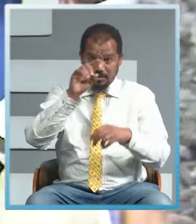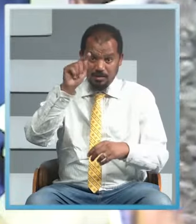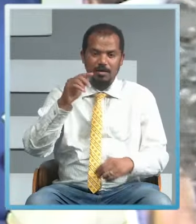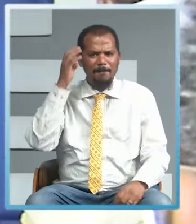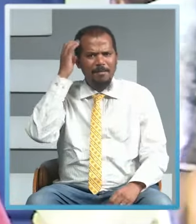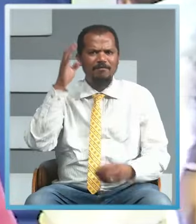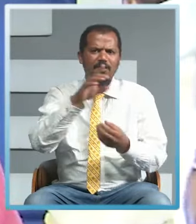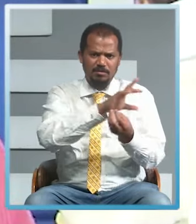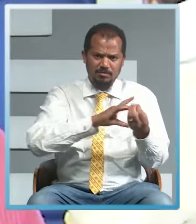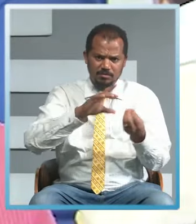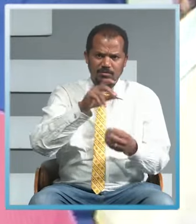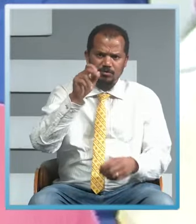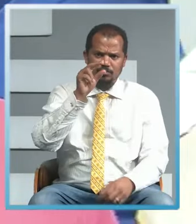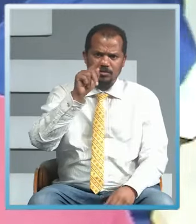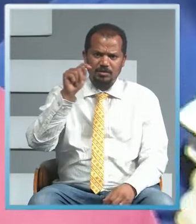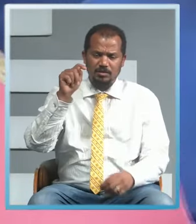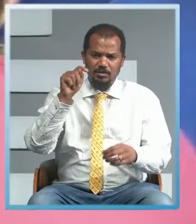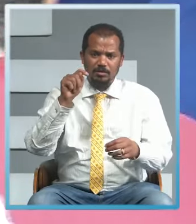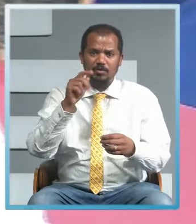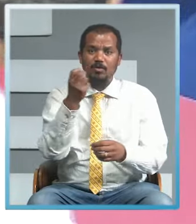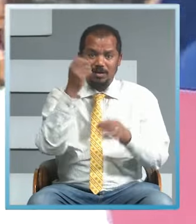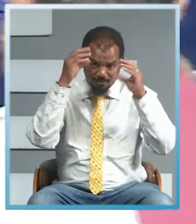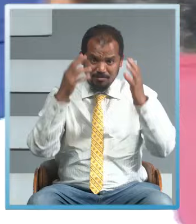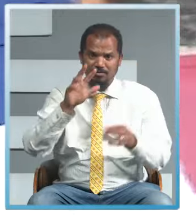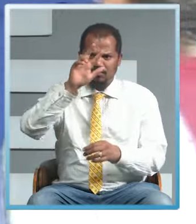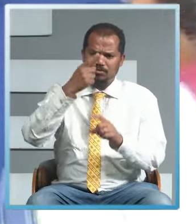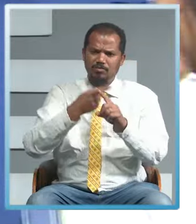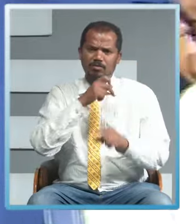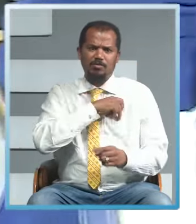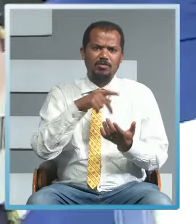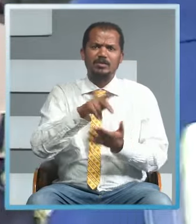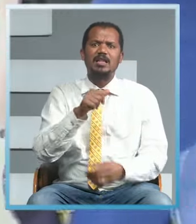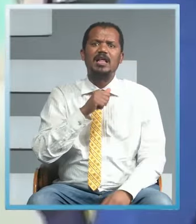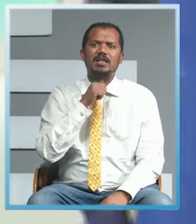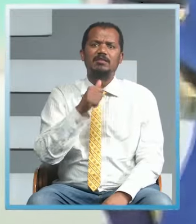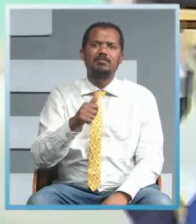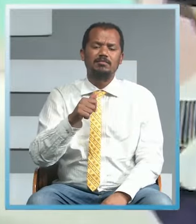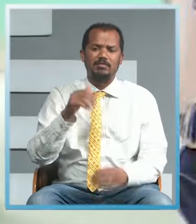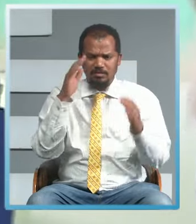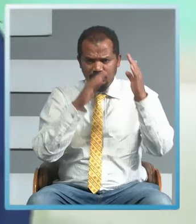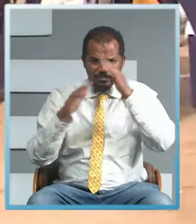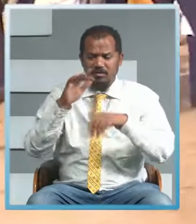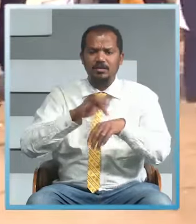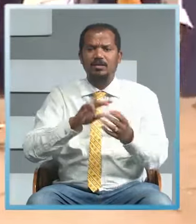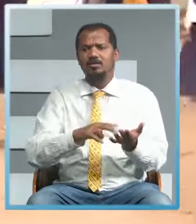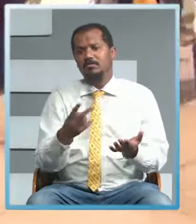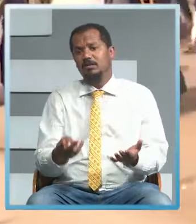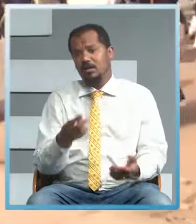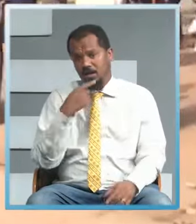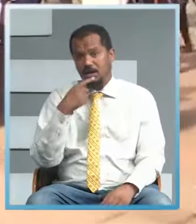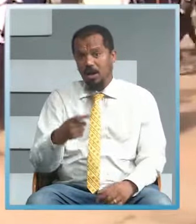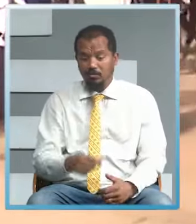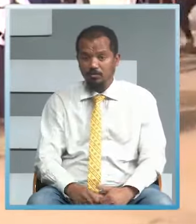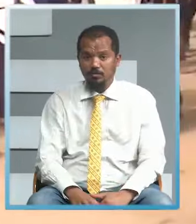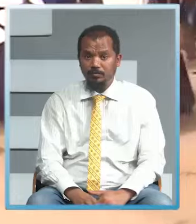አረስተ ዜና በአፋር ክልል የዱብቲ ወረዳ መምህራን የሶስት ወር ደሞዝ ስላልተከፈለን በችግር ላይ